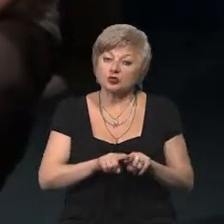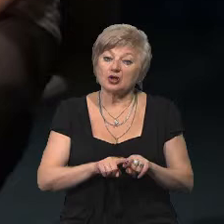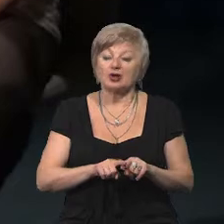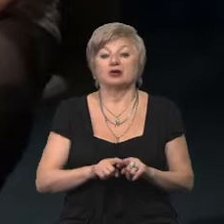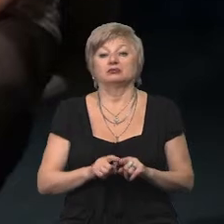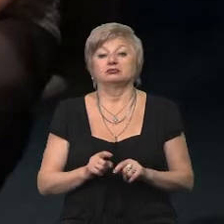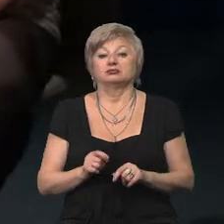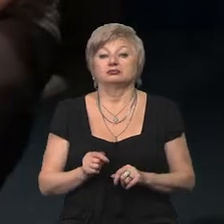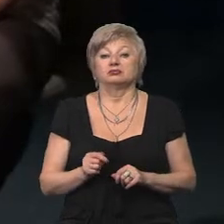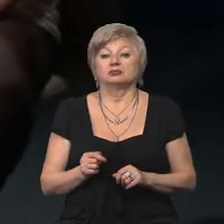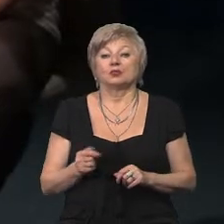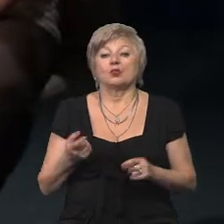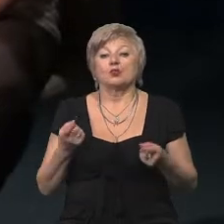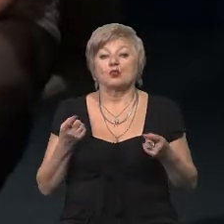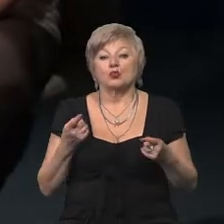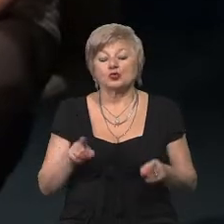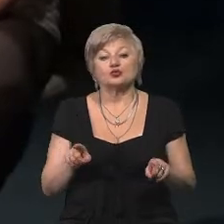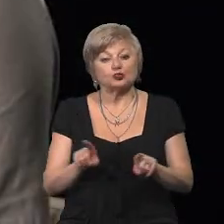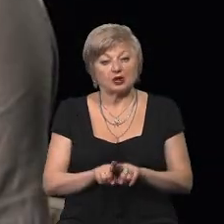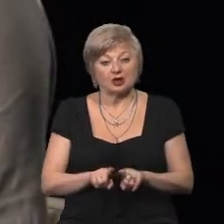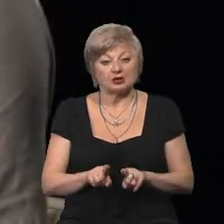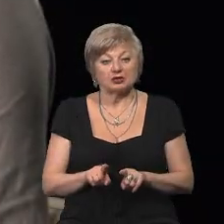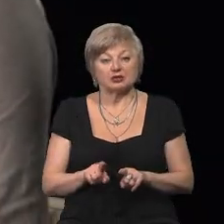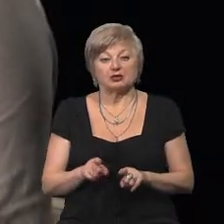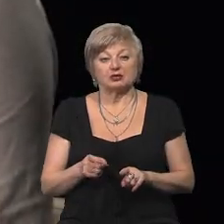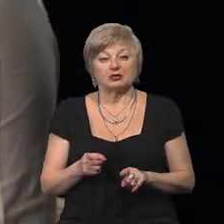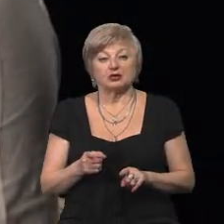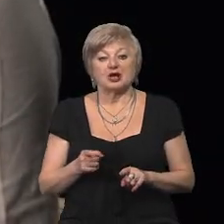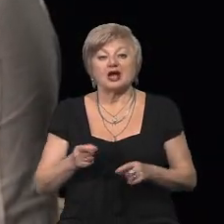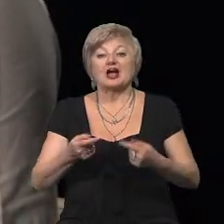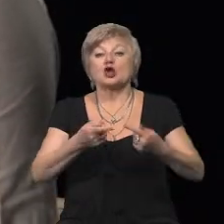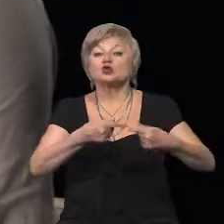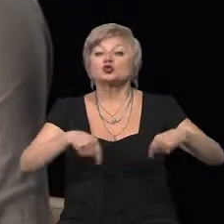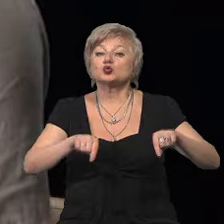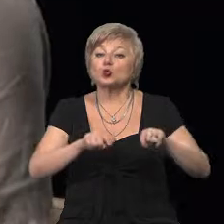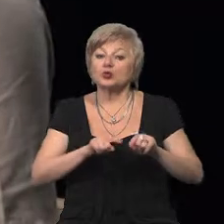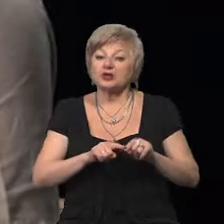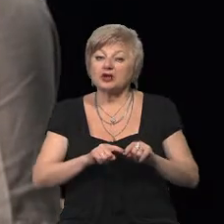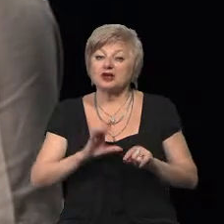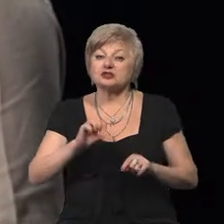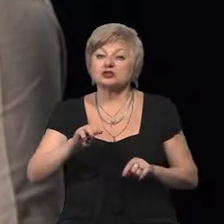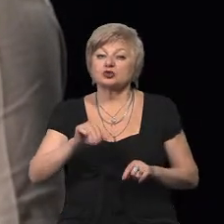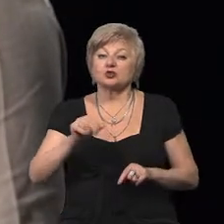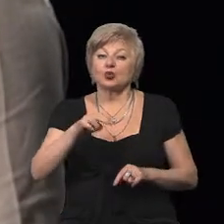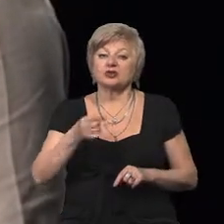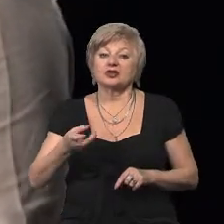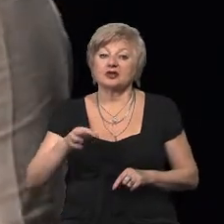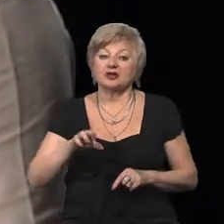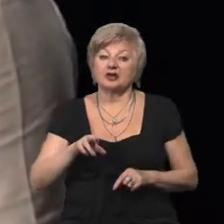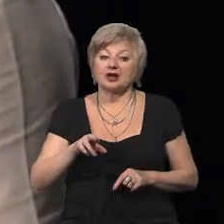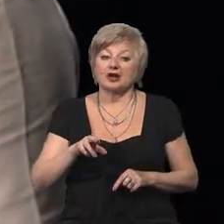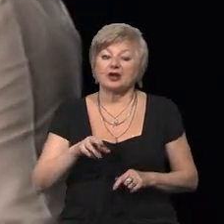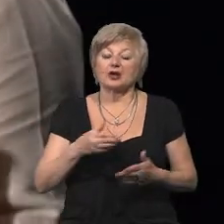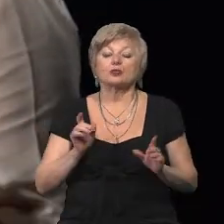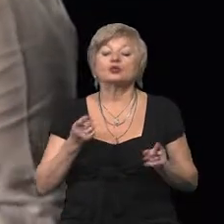Вот. Чому саме так? Тому що студія, тому що ми все-таки паралельно ще і